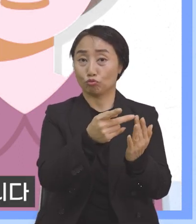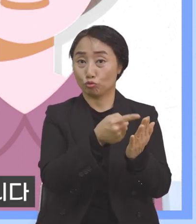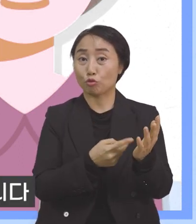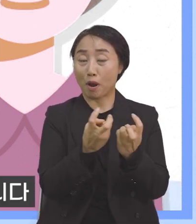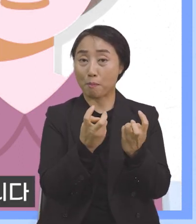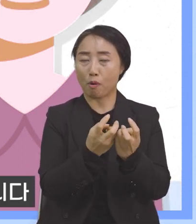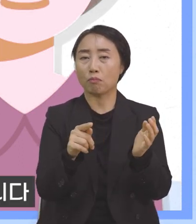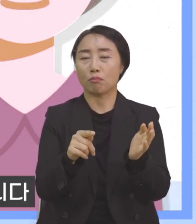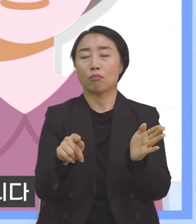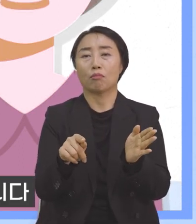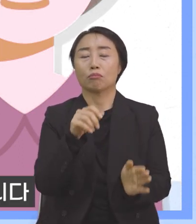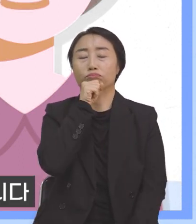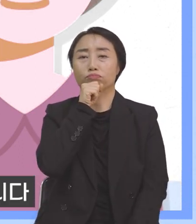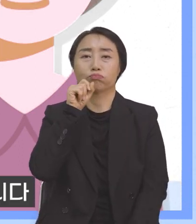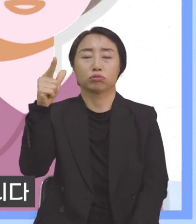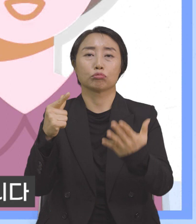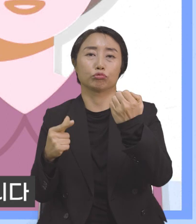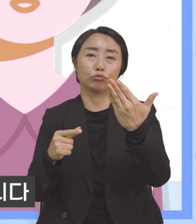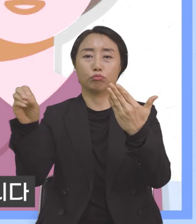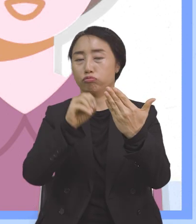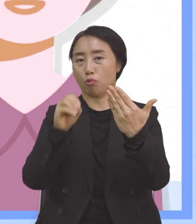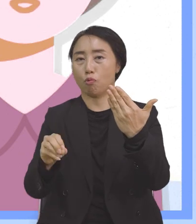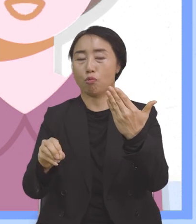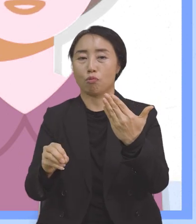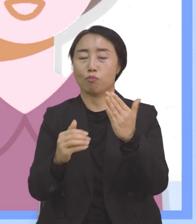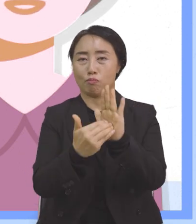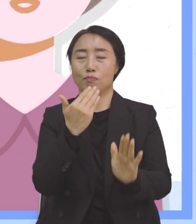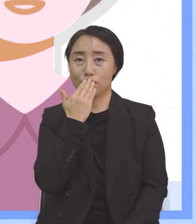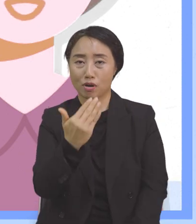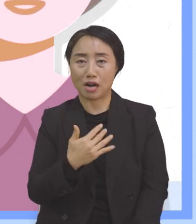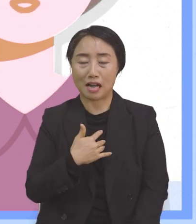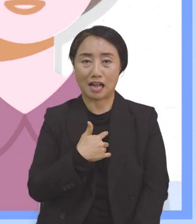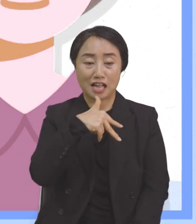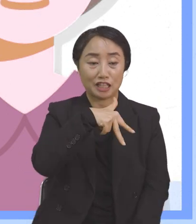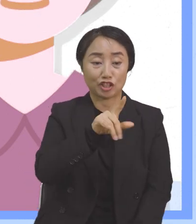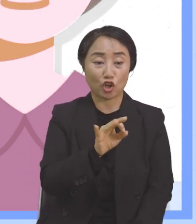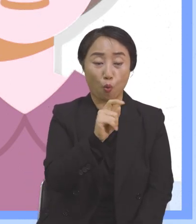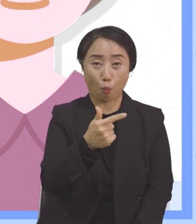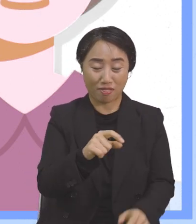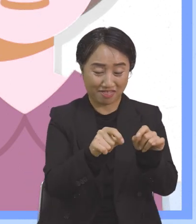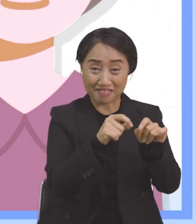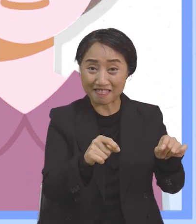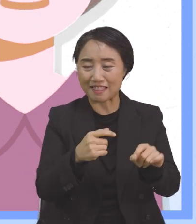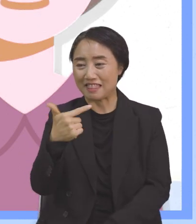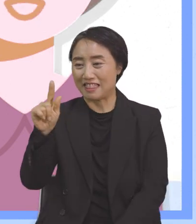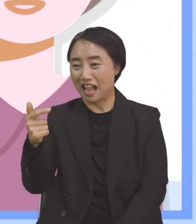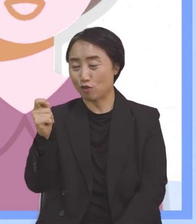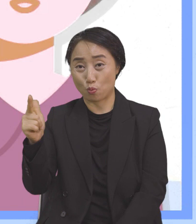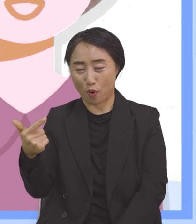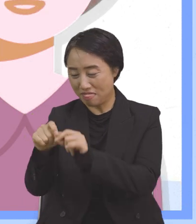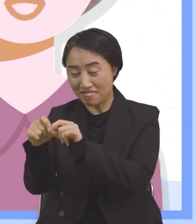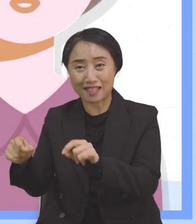없애는 수술로 신뢰도는 99% 이상으로 높습니다. 크게 정관 절제술과 난관 결찰술로